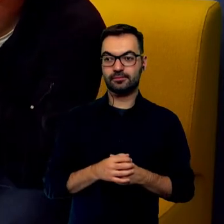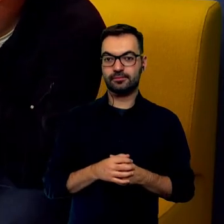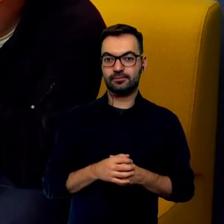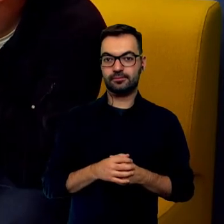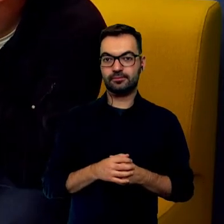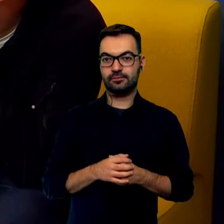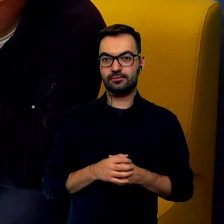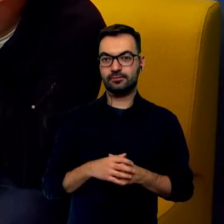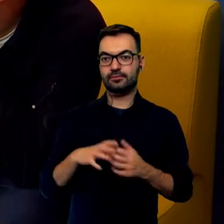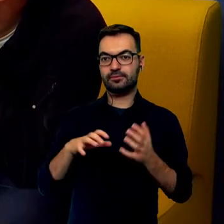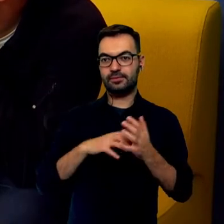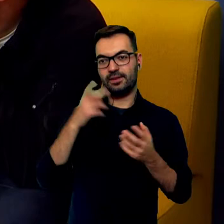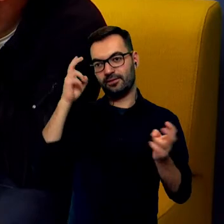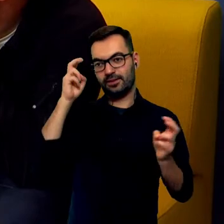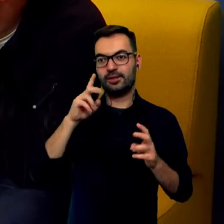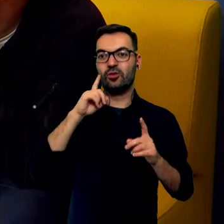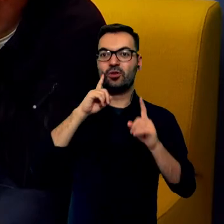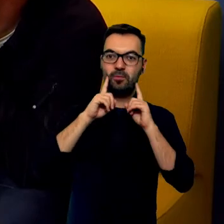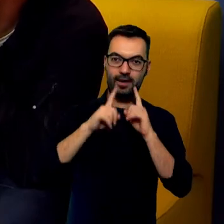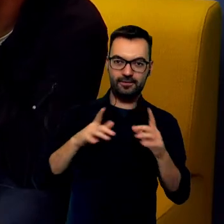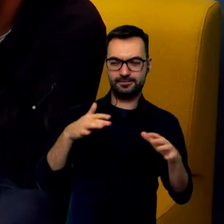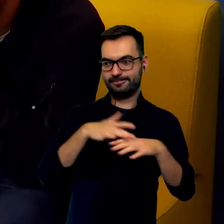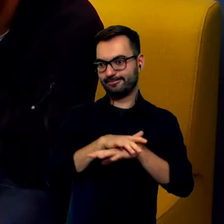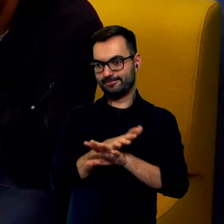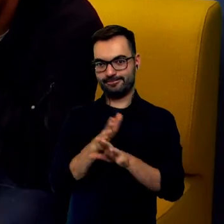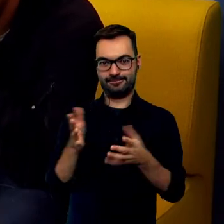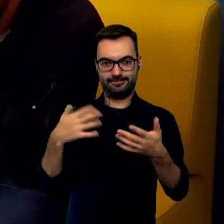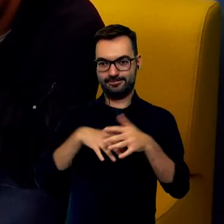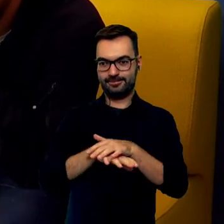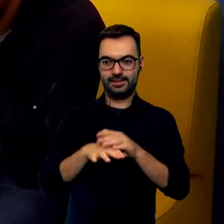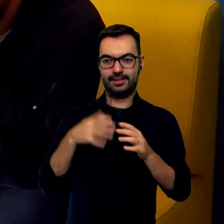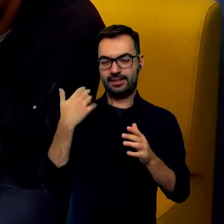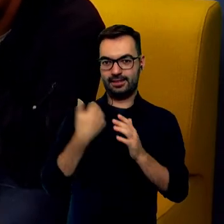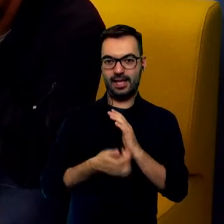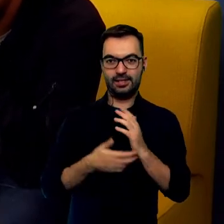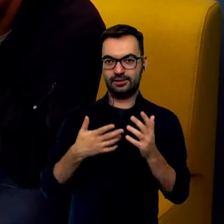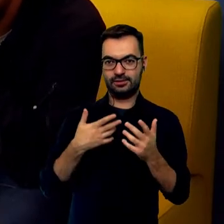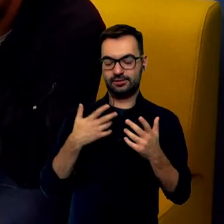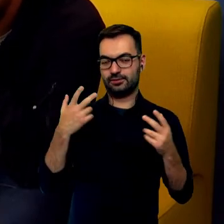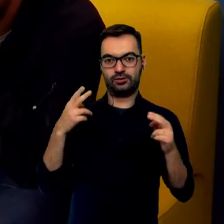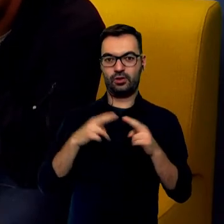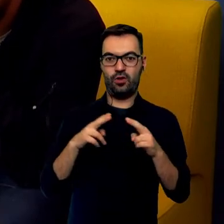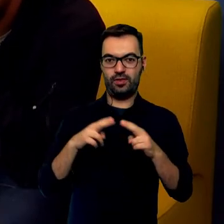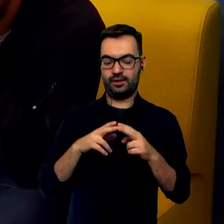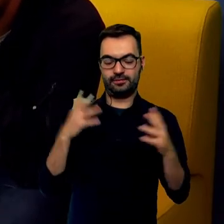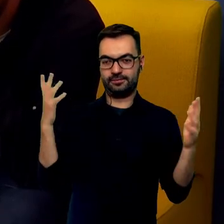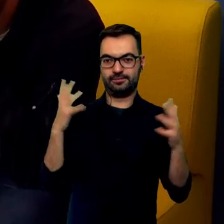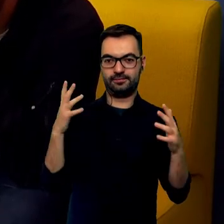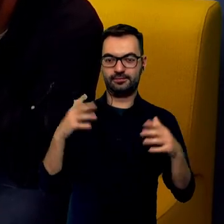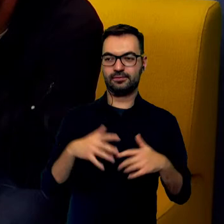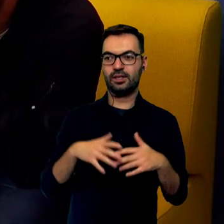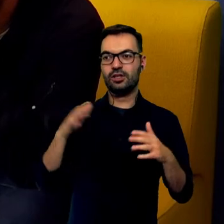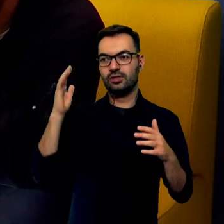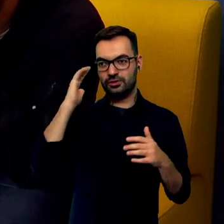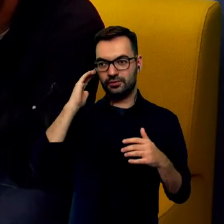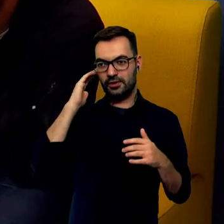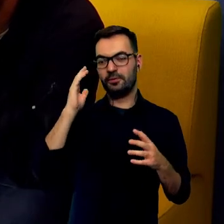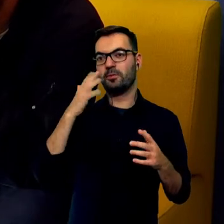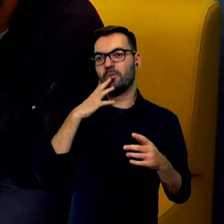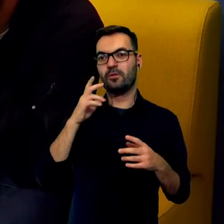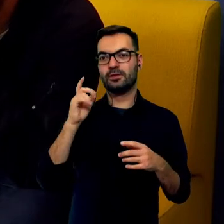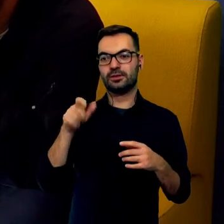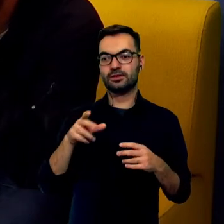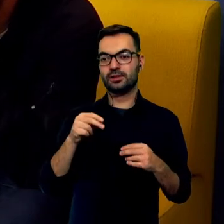z tego świata fikcyjnego do prawdziwego i tracisz naprawdę taki rezon, pomimo tej świadomości, która ci